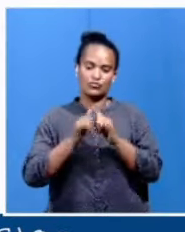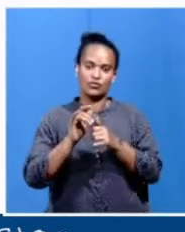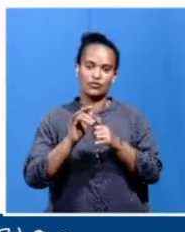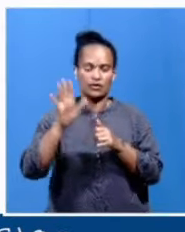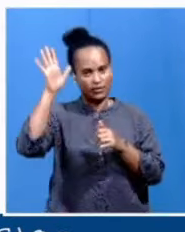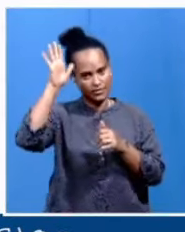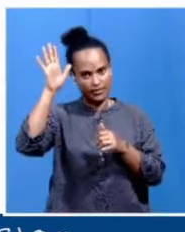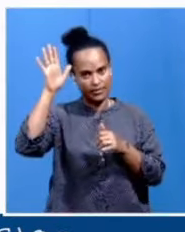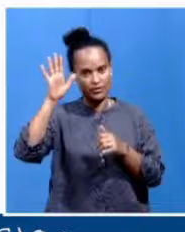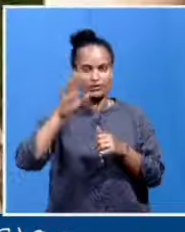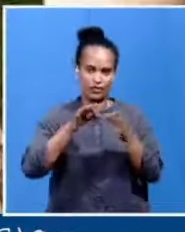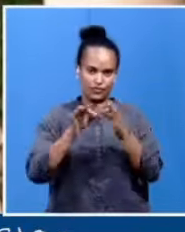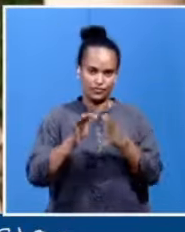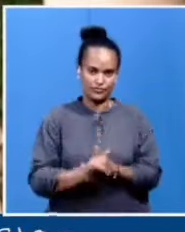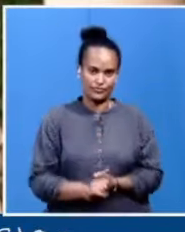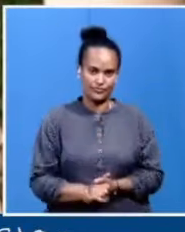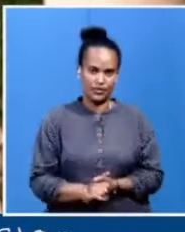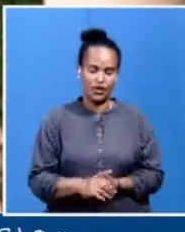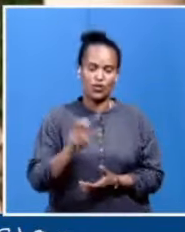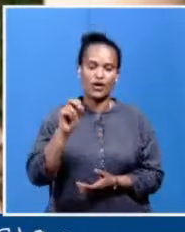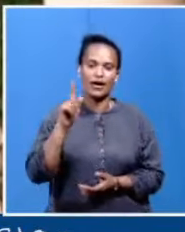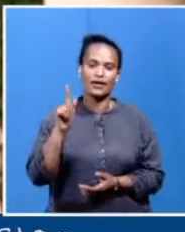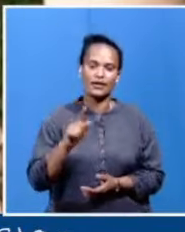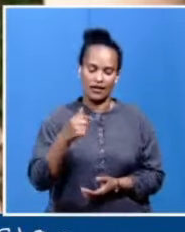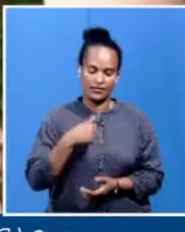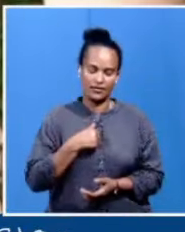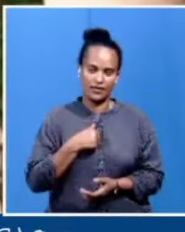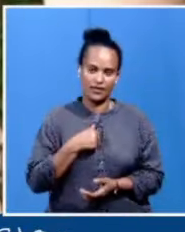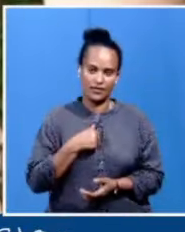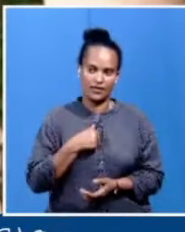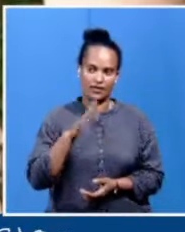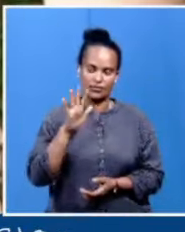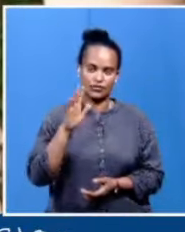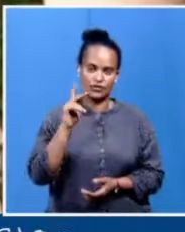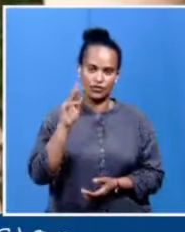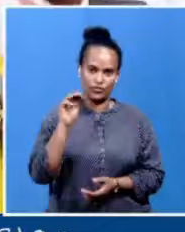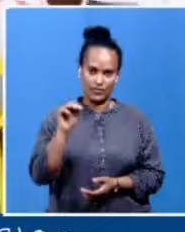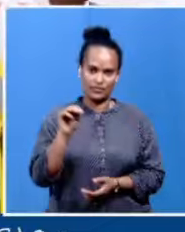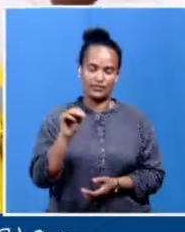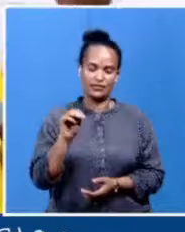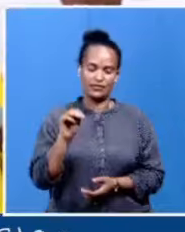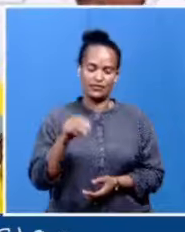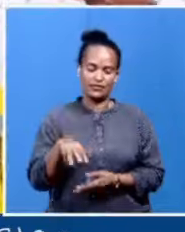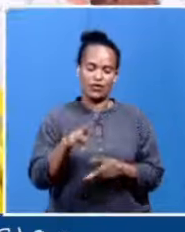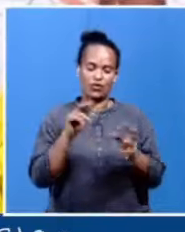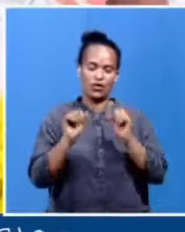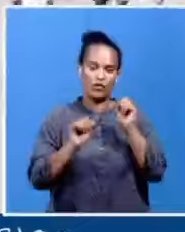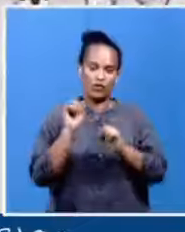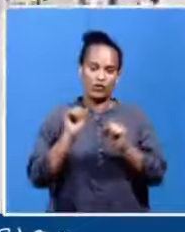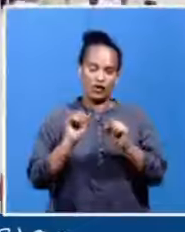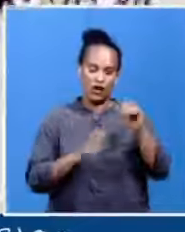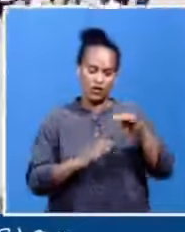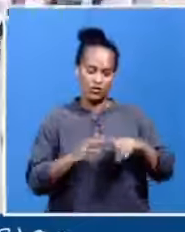قبرك زابير قبر مارام قليزون وقاقين ناتنا حموش كليمترنا يقولنا ويا عشان دا محنيات